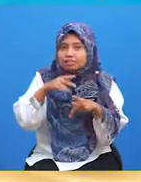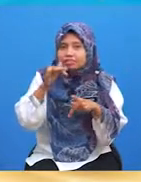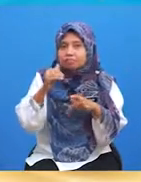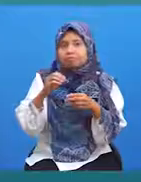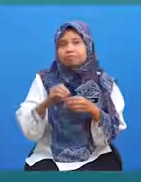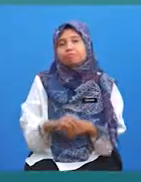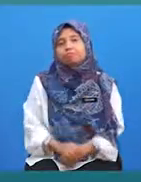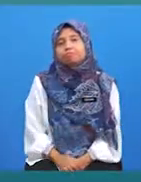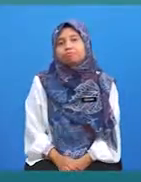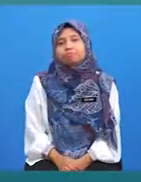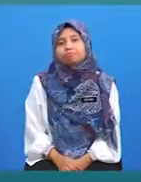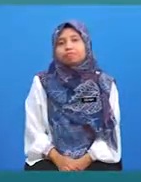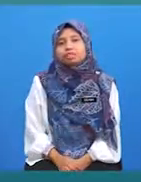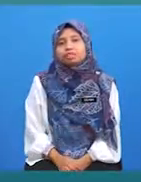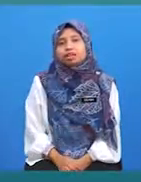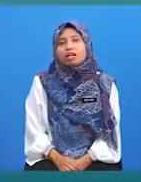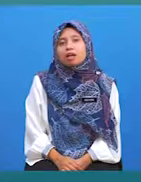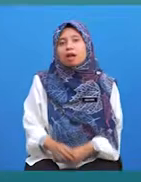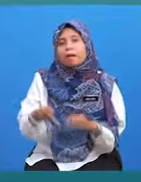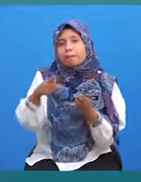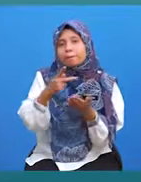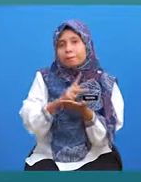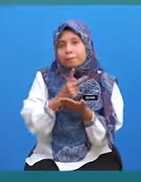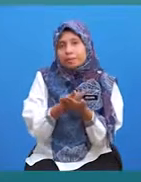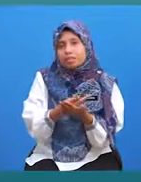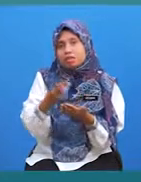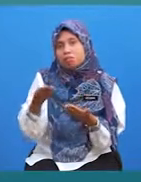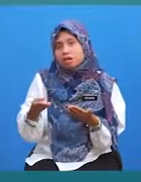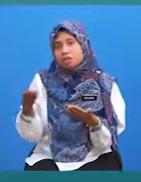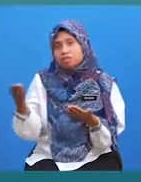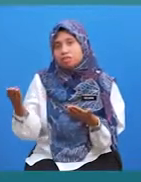diberi. Peribahasa yang pertama ialah